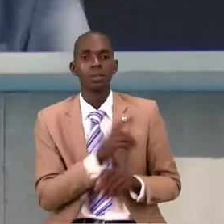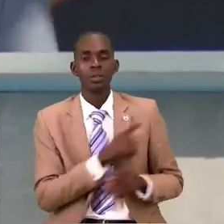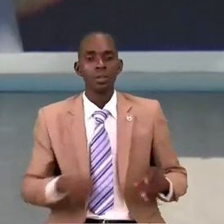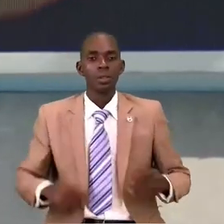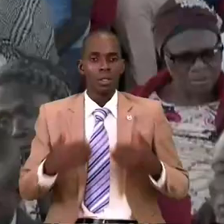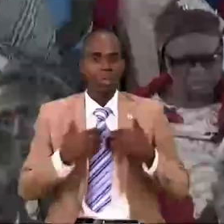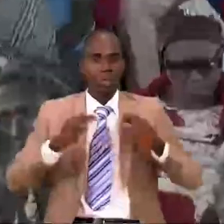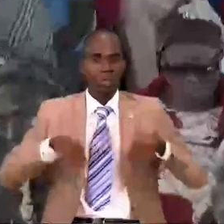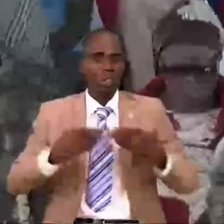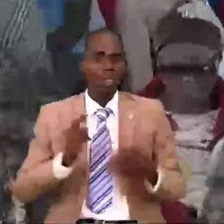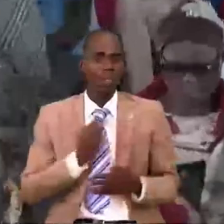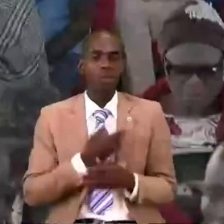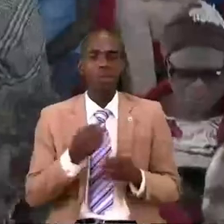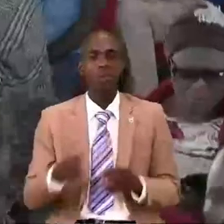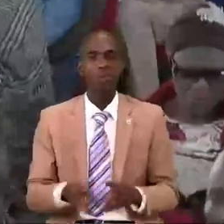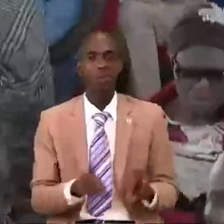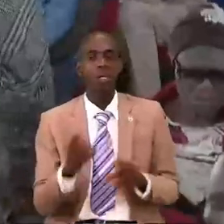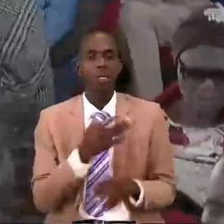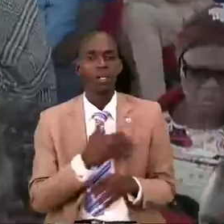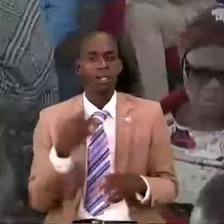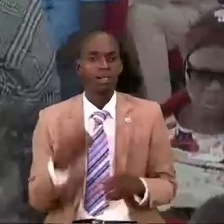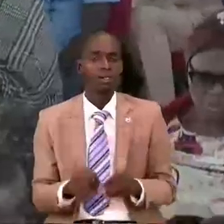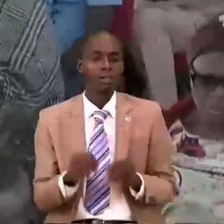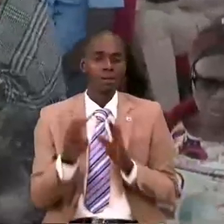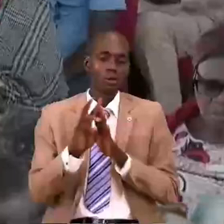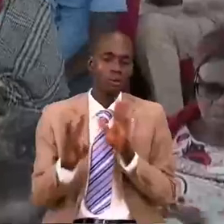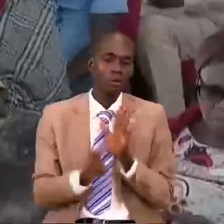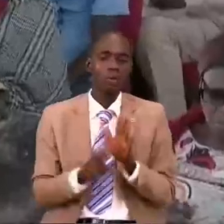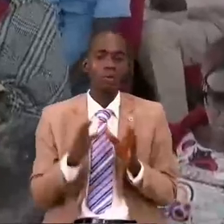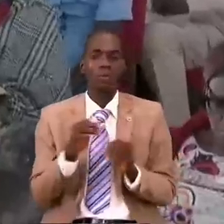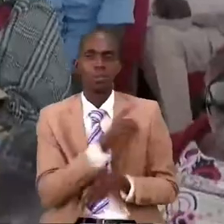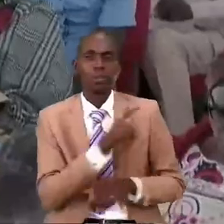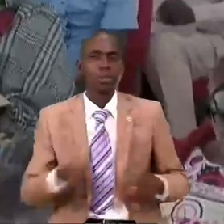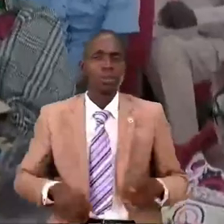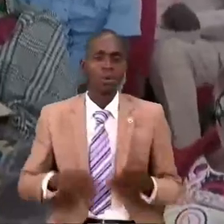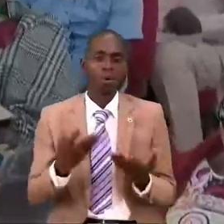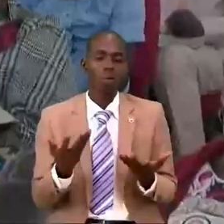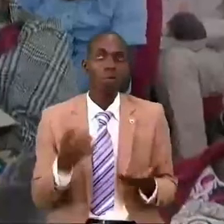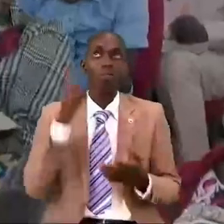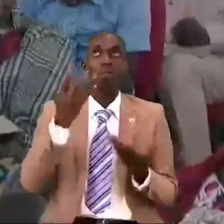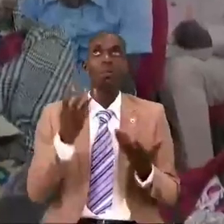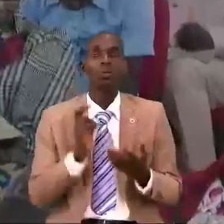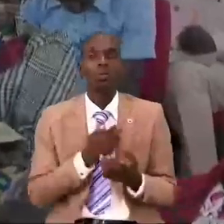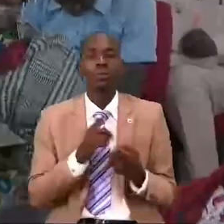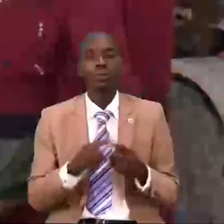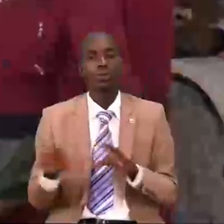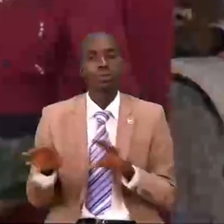et ce qu'il veut que nous fassions. Matthieu 28, verset 20. À Matthieu